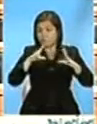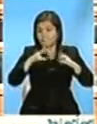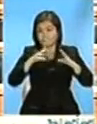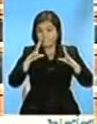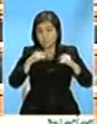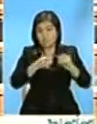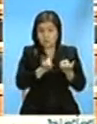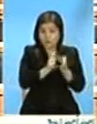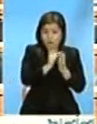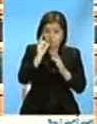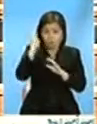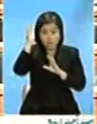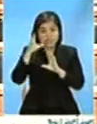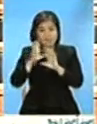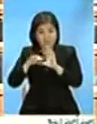ผมไม่เห็นด้วยครับ